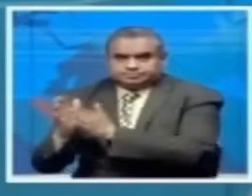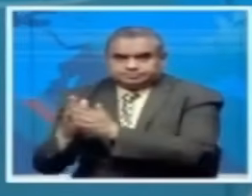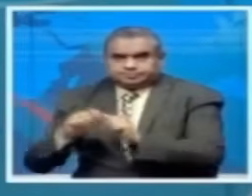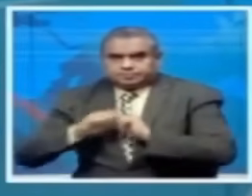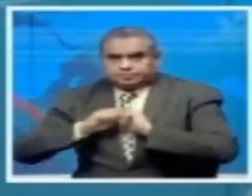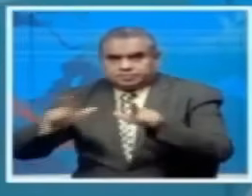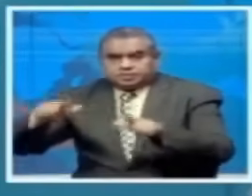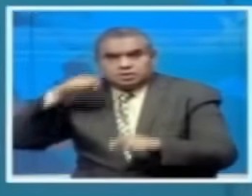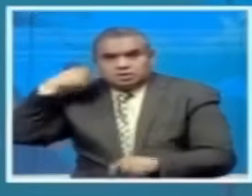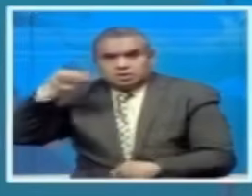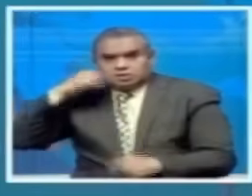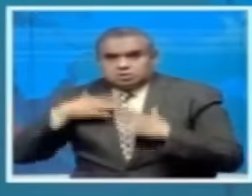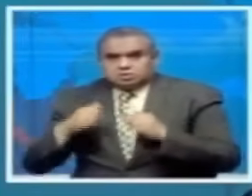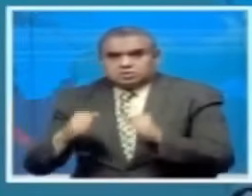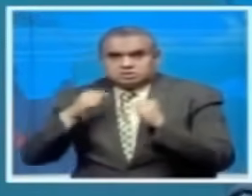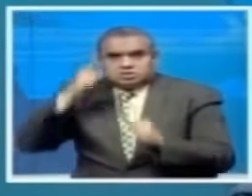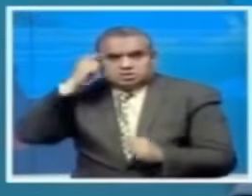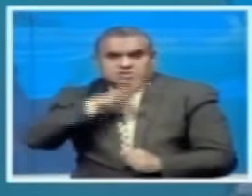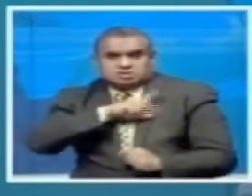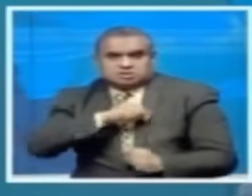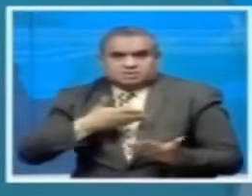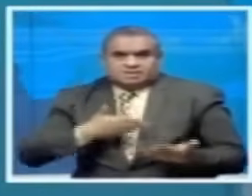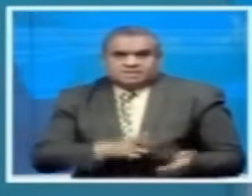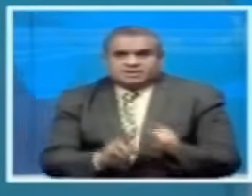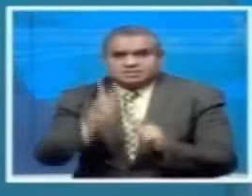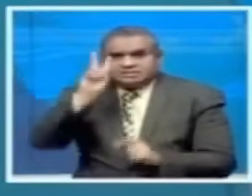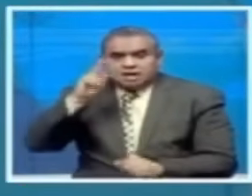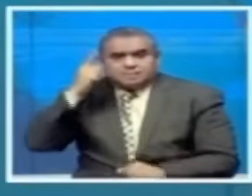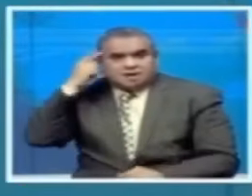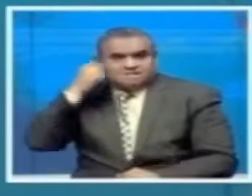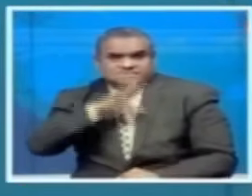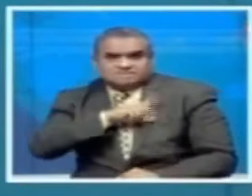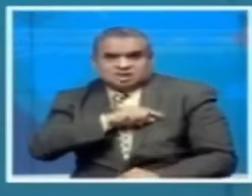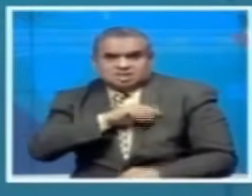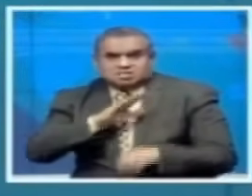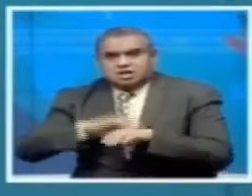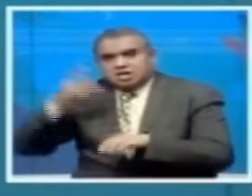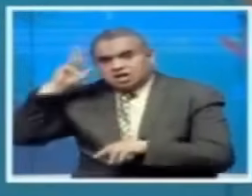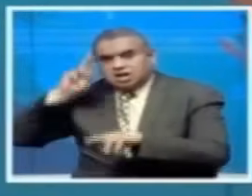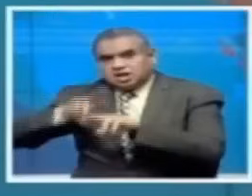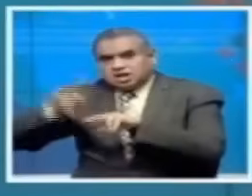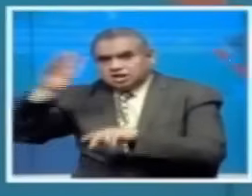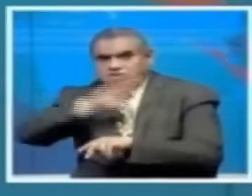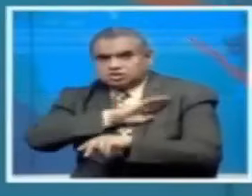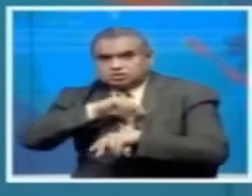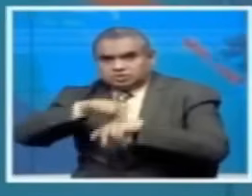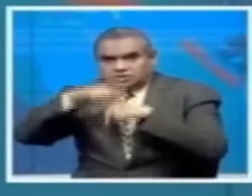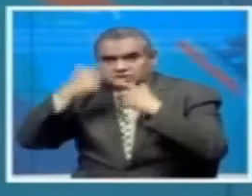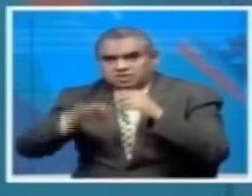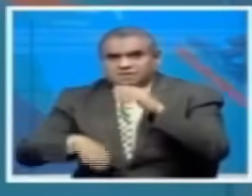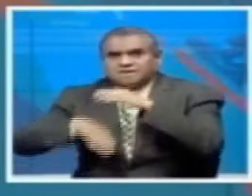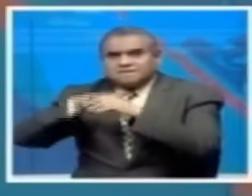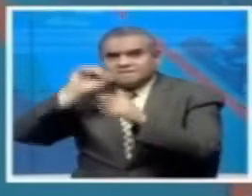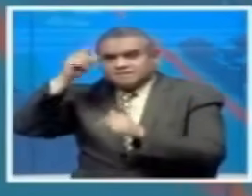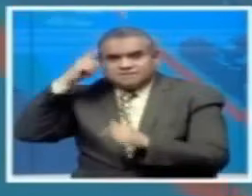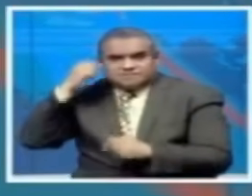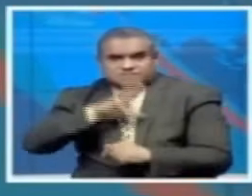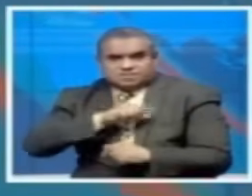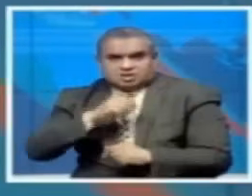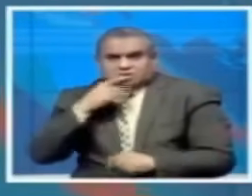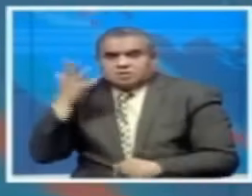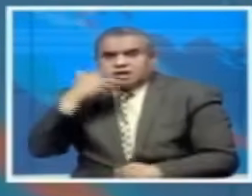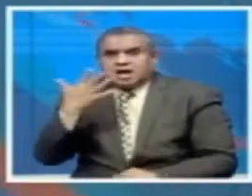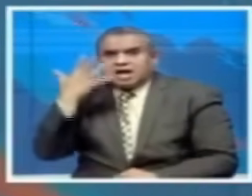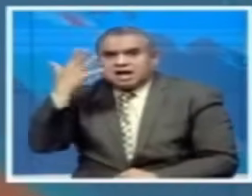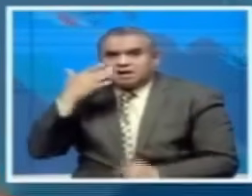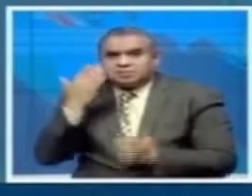أعلنت وزارة الصحة الفلسطينية استشهاد 7 فلسطينيين برصاص الجيش الإسرائيلي في الضفة الغربية المحتلة،